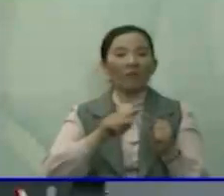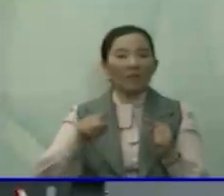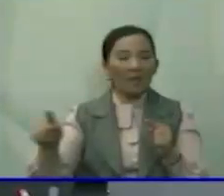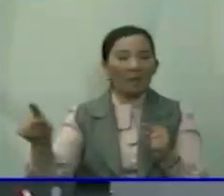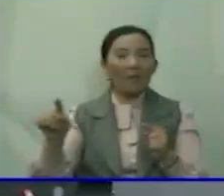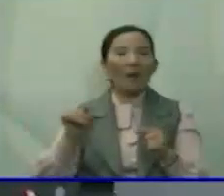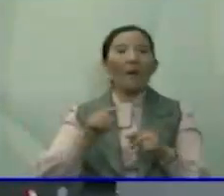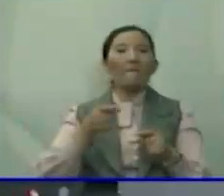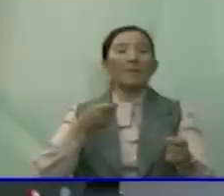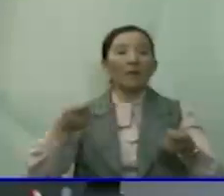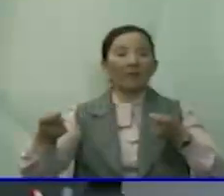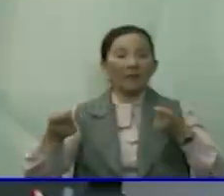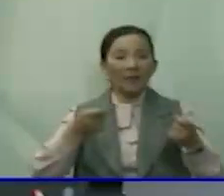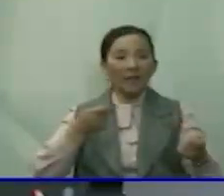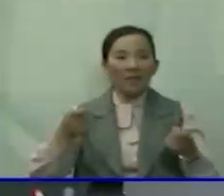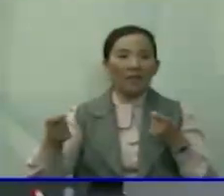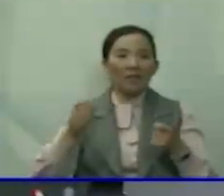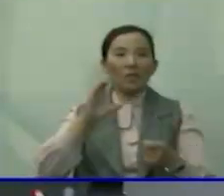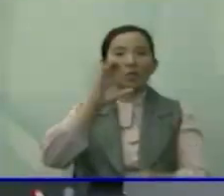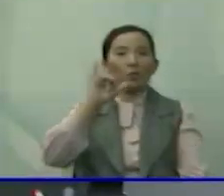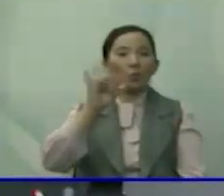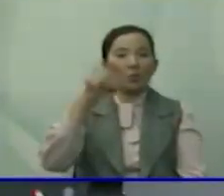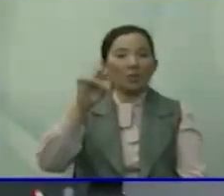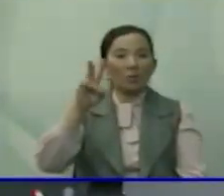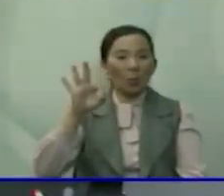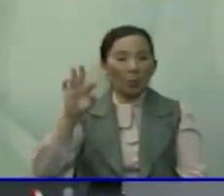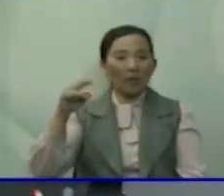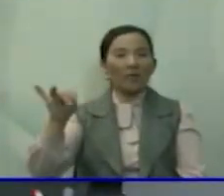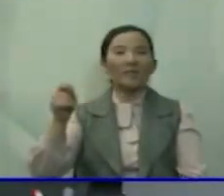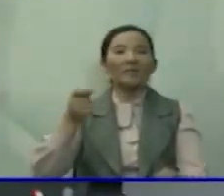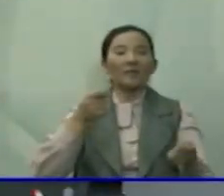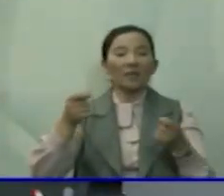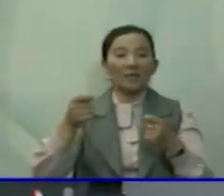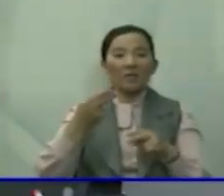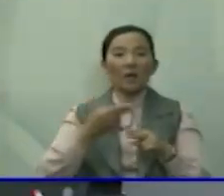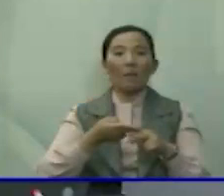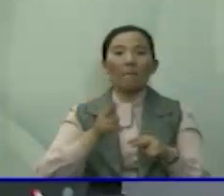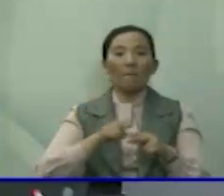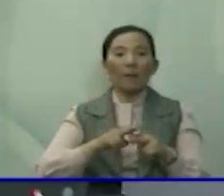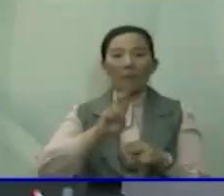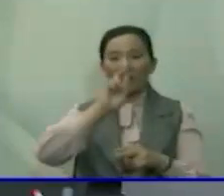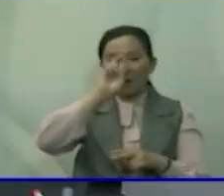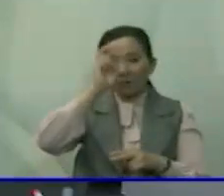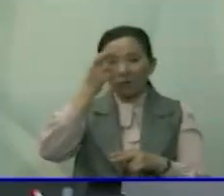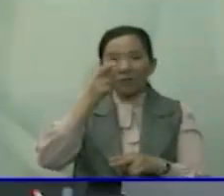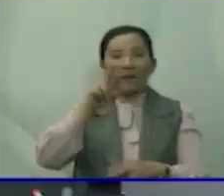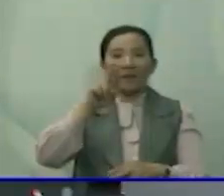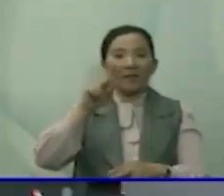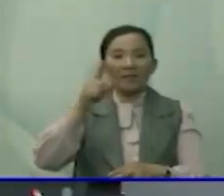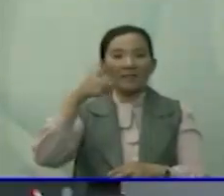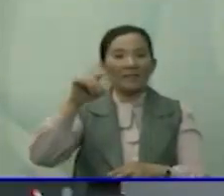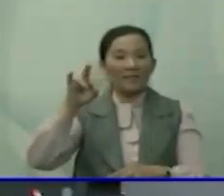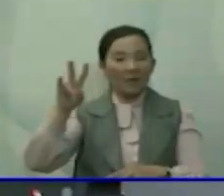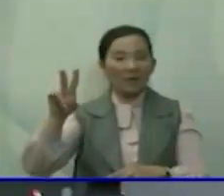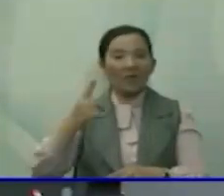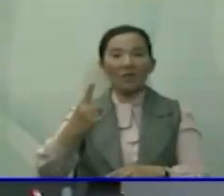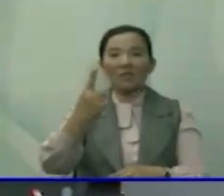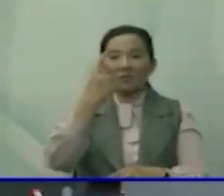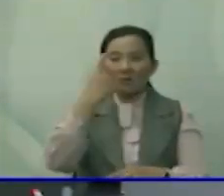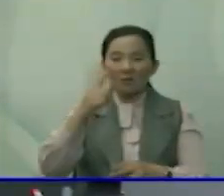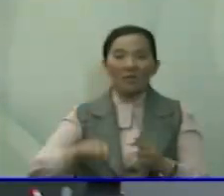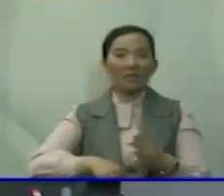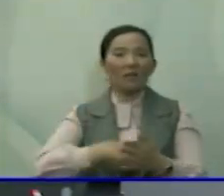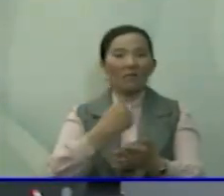время правления с узкой династии полководец он восстановил единство китая и основал